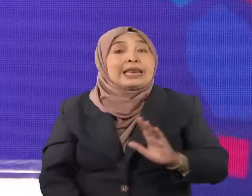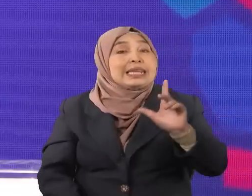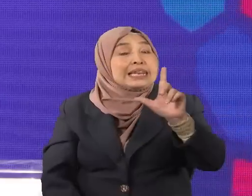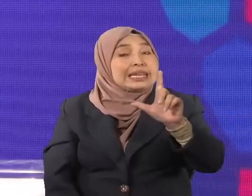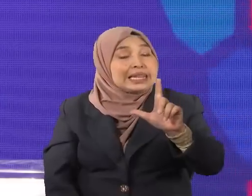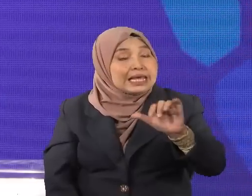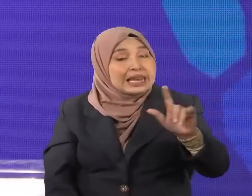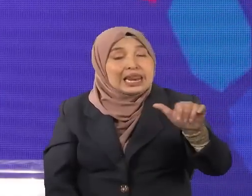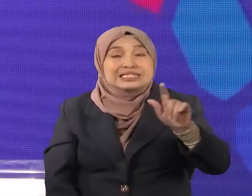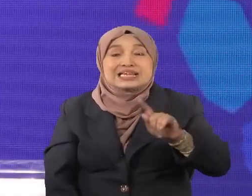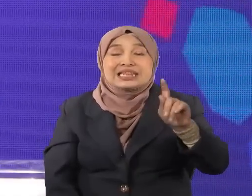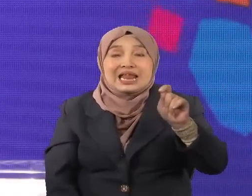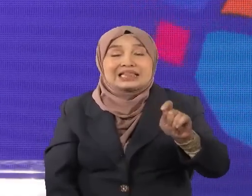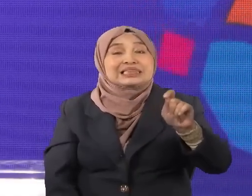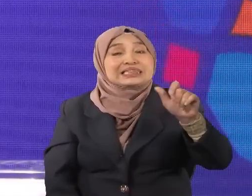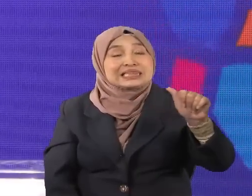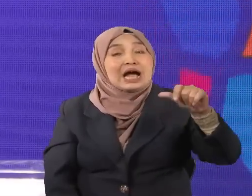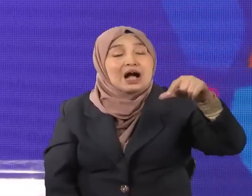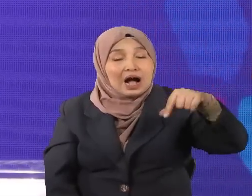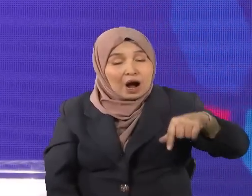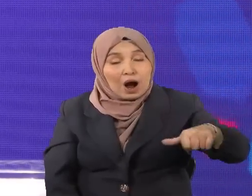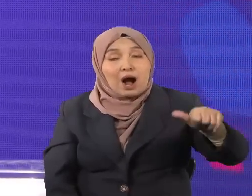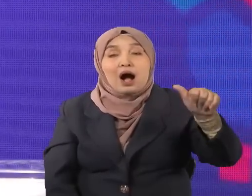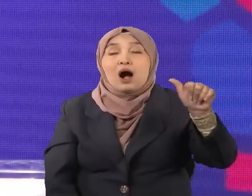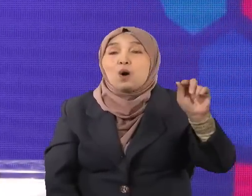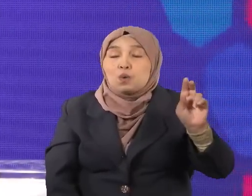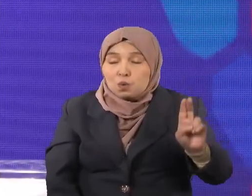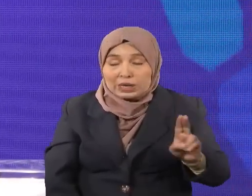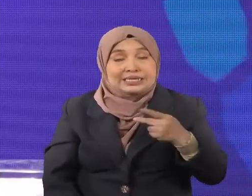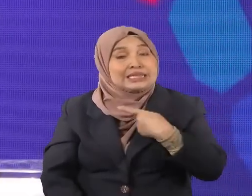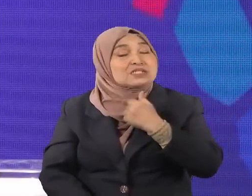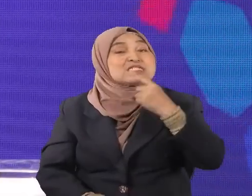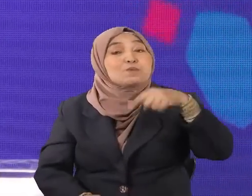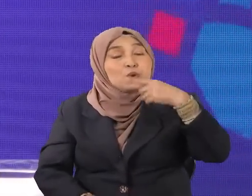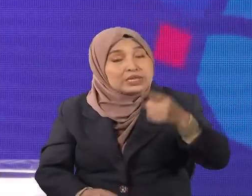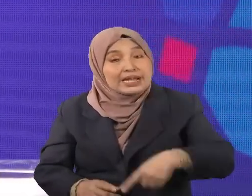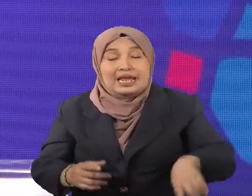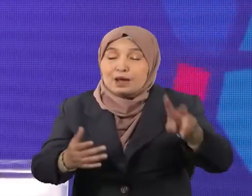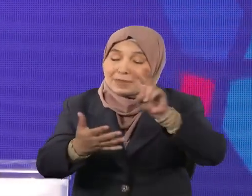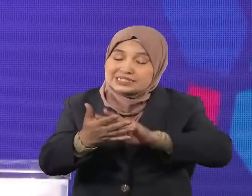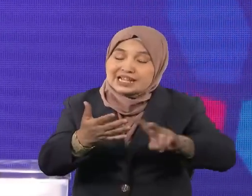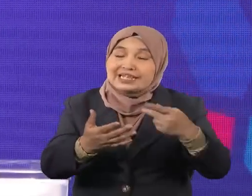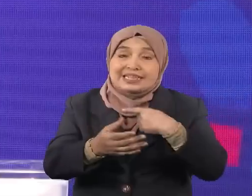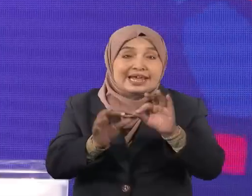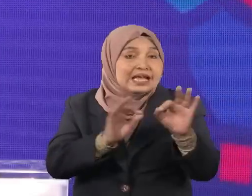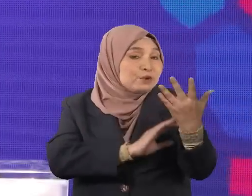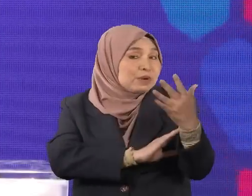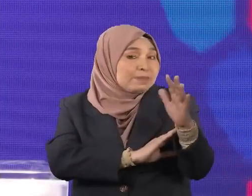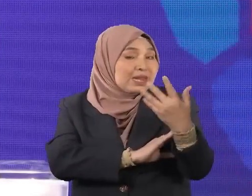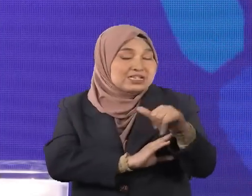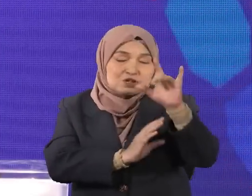lilladzina taqaw, huruf qaf. Mari kita cuba sebutkan kalimah tersebut dalam bacaan kita. Ayat 15,